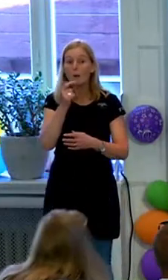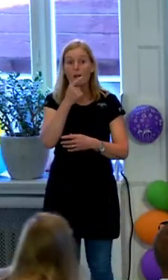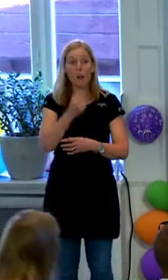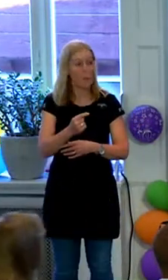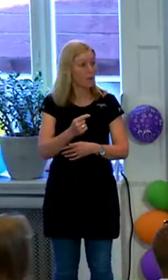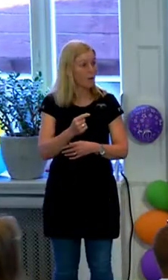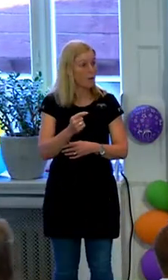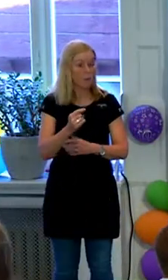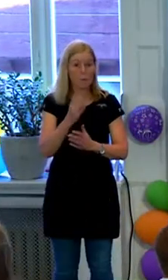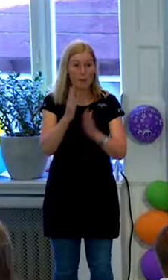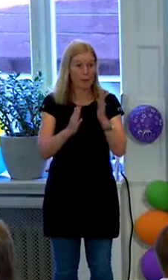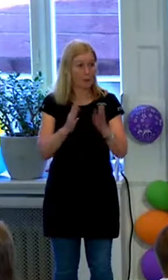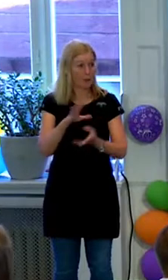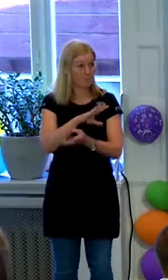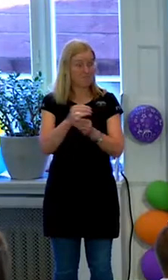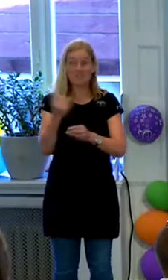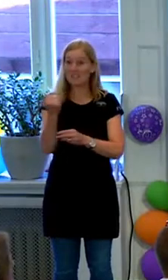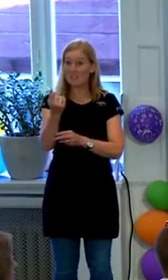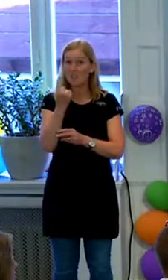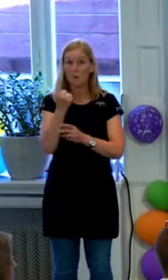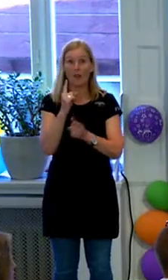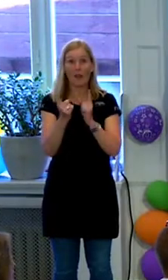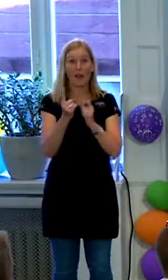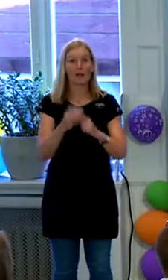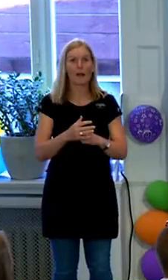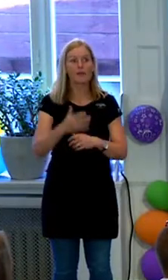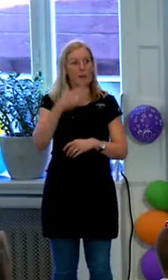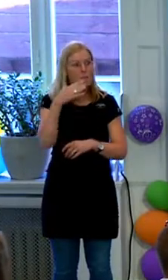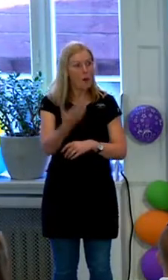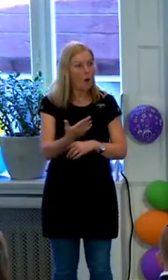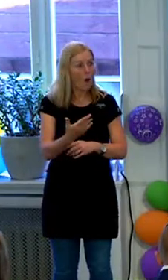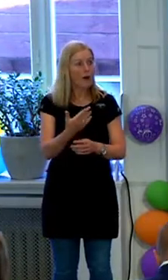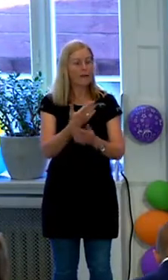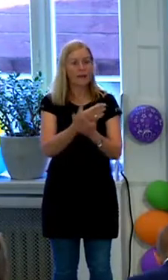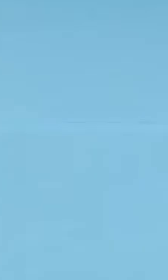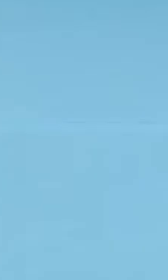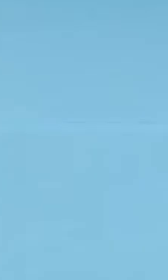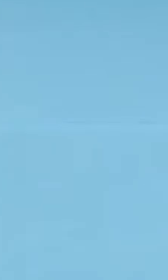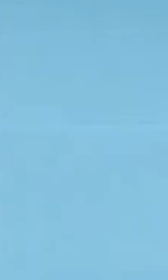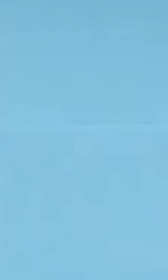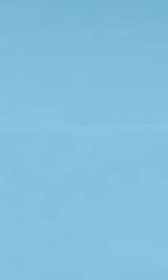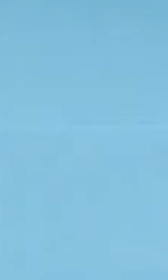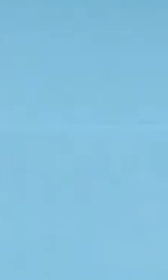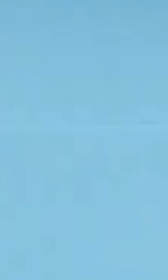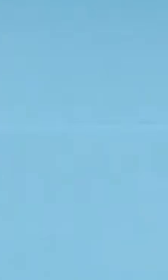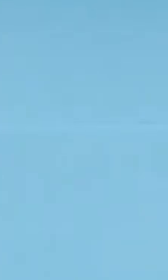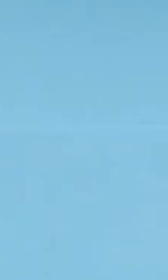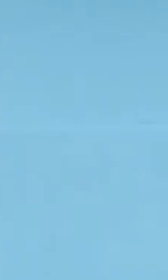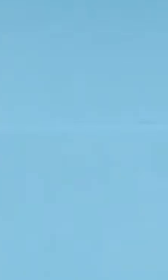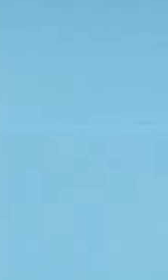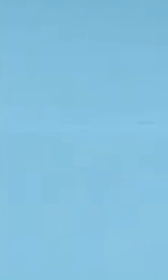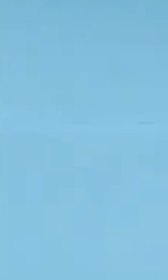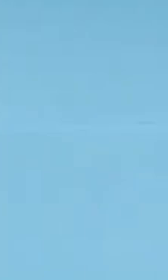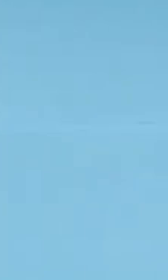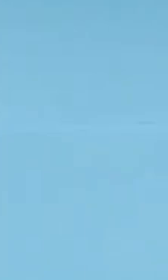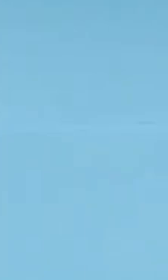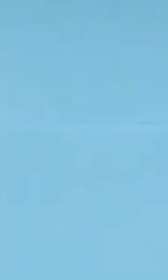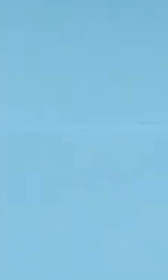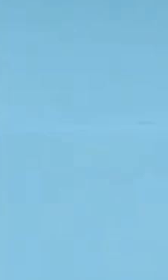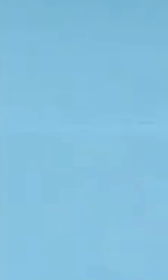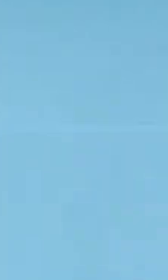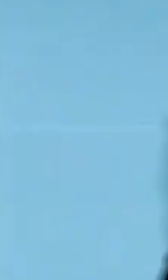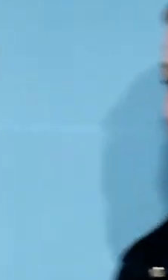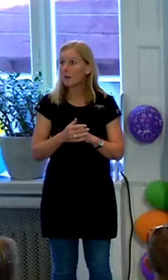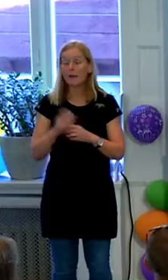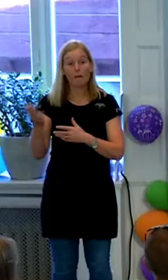hand. Det är bra, för detta är faktiskt inte bara en Lundafråga, så vi behöver ha blandat i publiken, så det tycker jag var jättebra. Nu ska vi